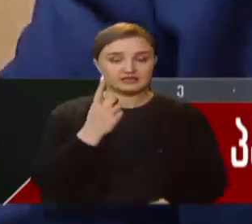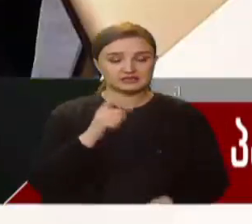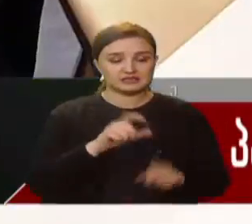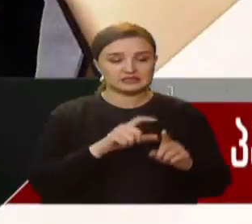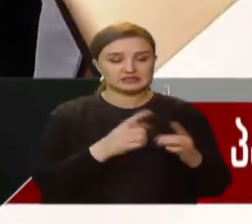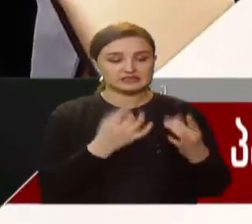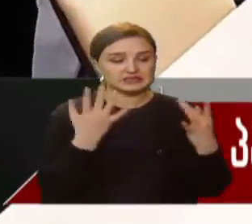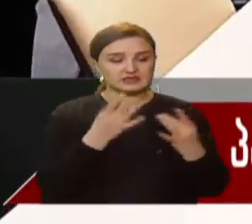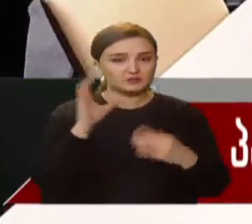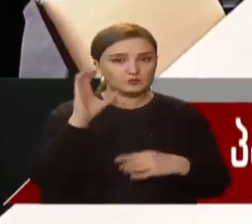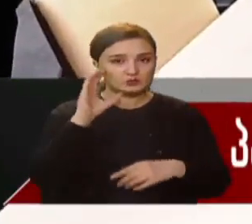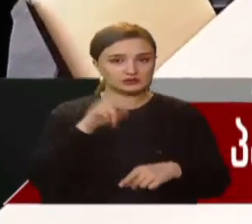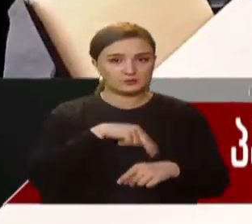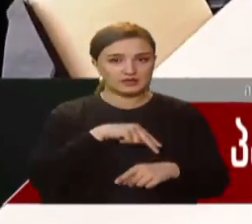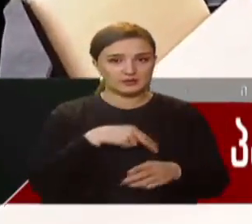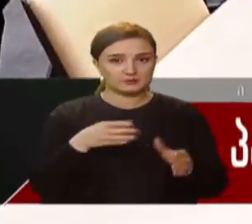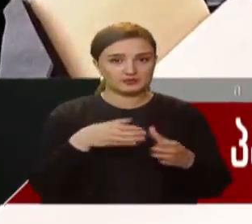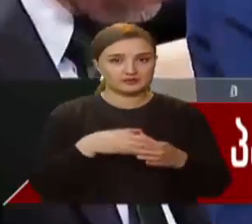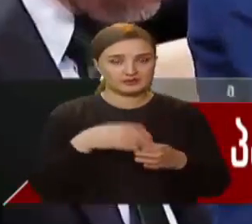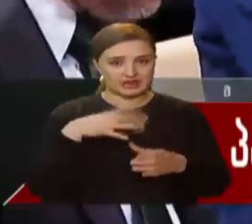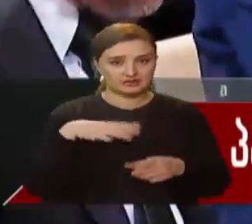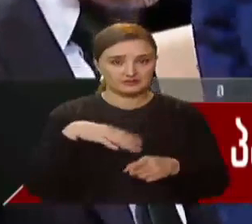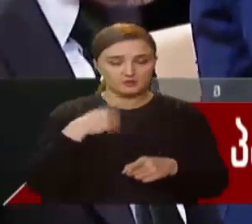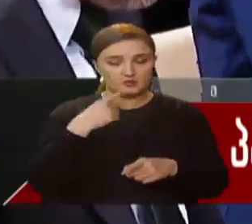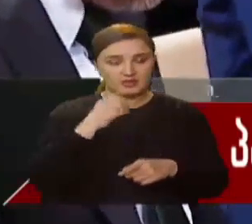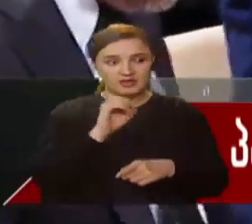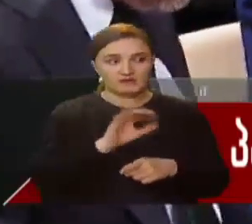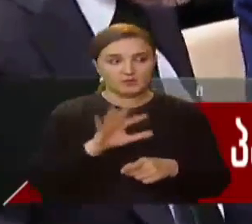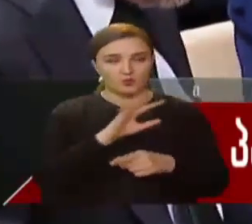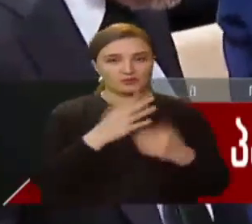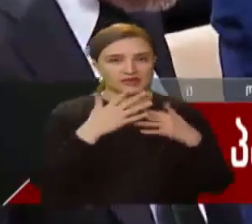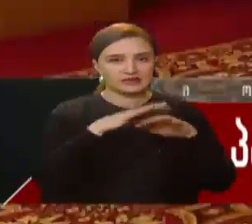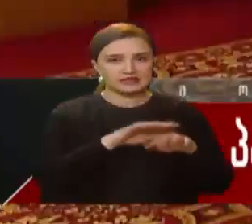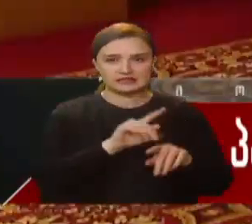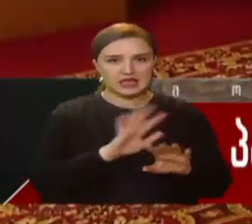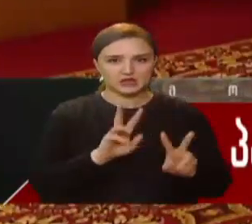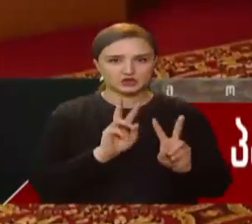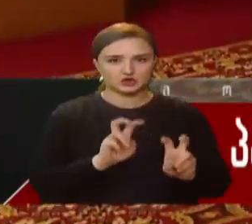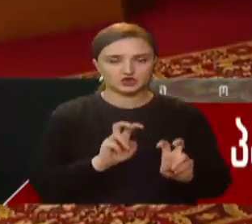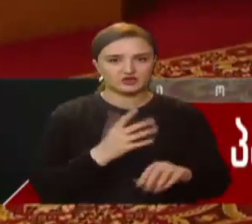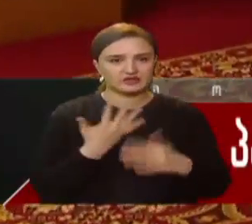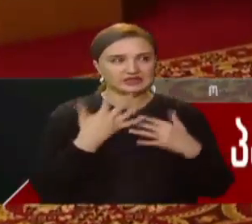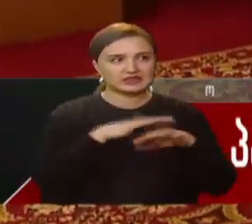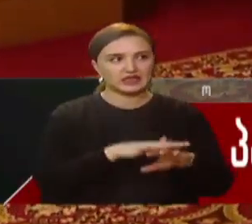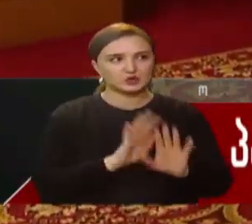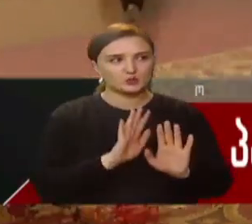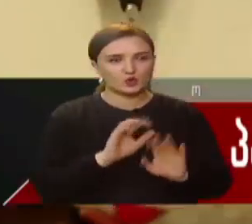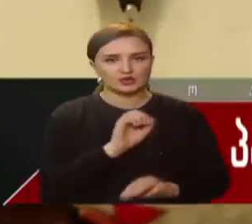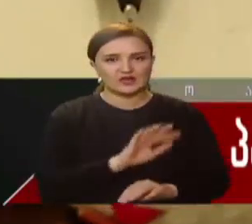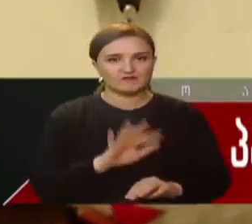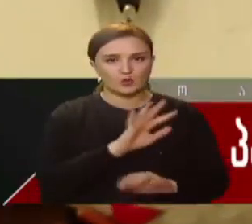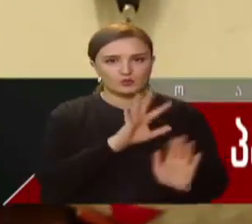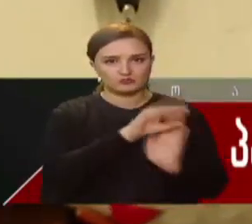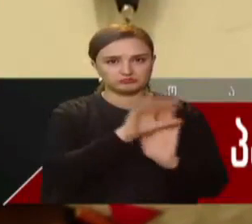საპარლამენტო დელეგაციამ ამ შეხვედრებზე მოისმინა, არის ის, რომ ევროკავშირში integrația argulis chmops integrația smholod eurocaușuris institutebshi